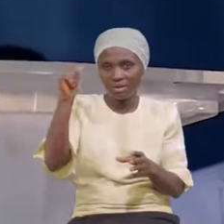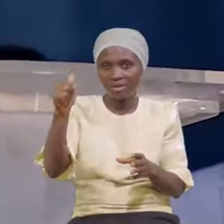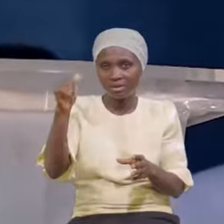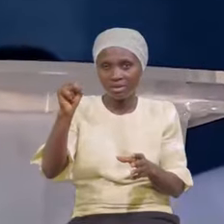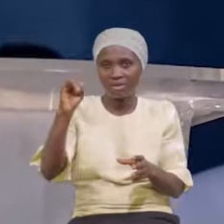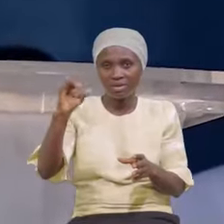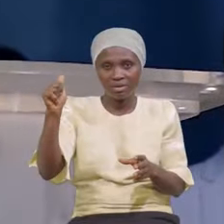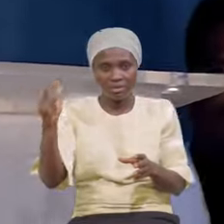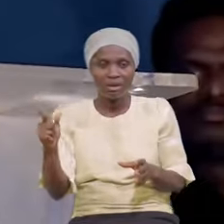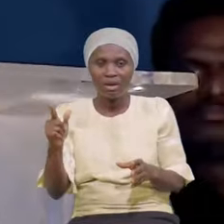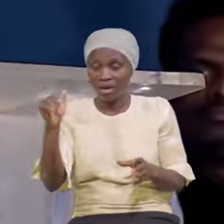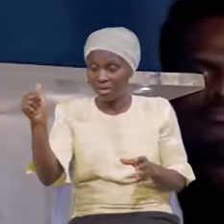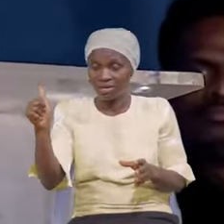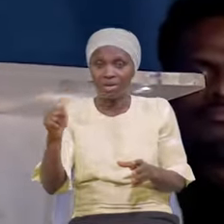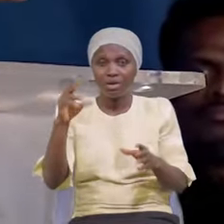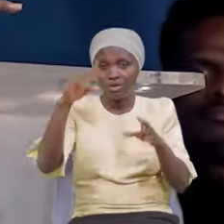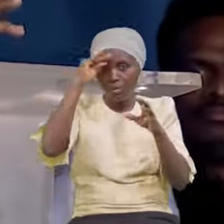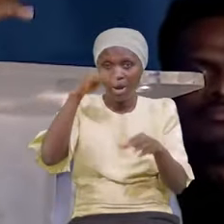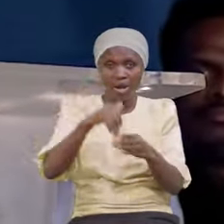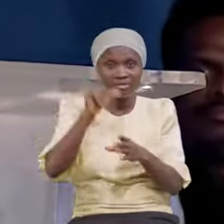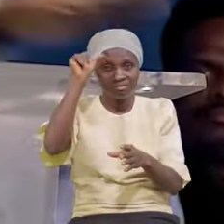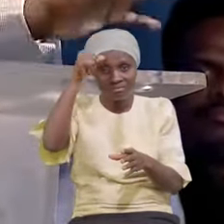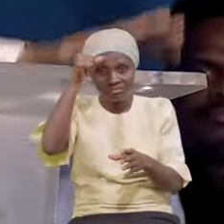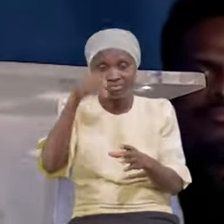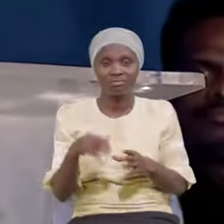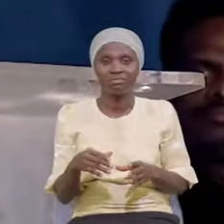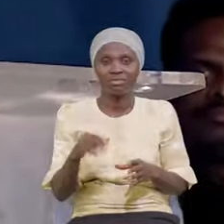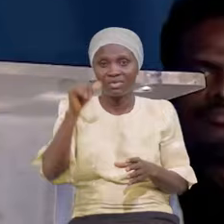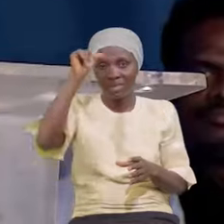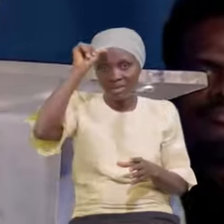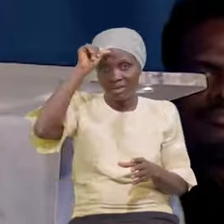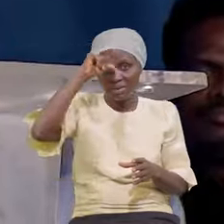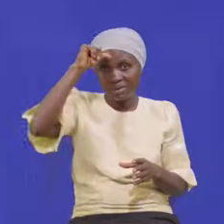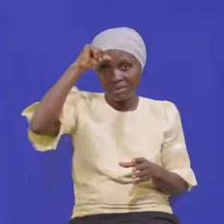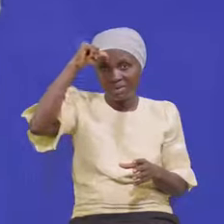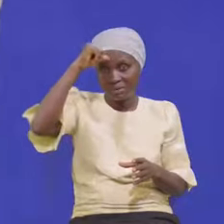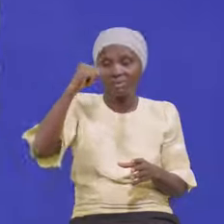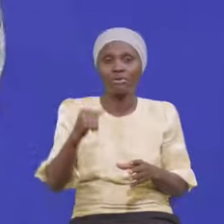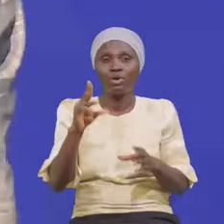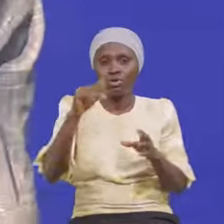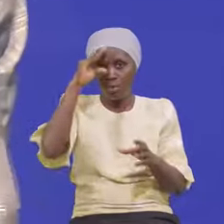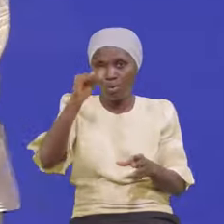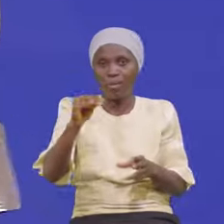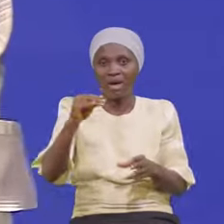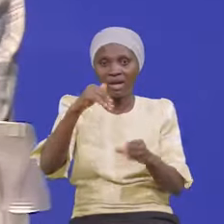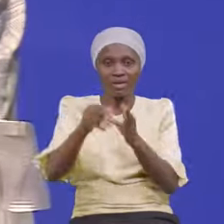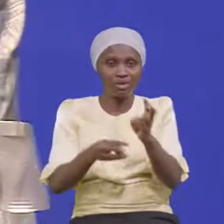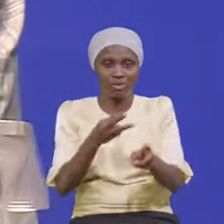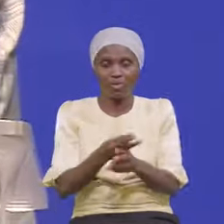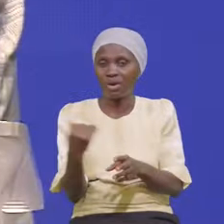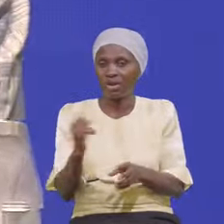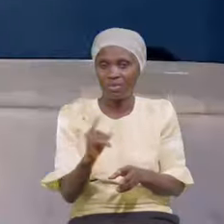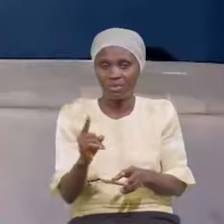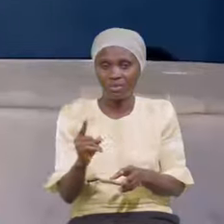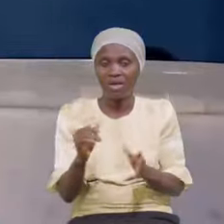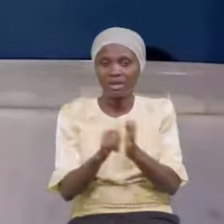in India, భారతదేశంలో కూడా గాని, no man anywhere in the world, ప్రపంచంలో ఏ నరుడును కూడా, could have built